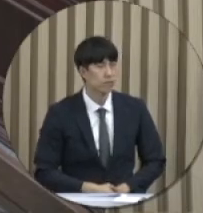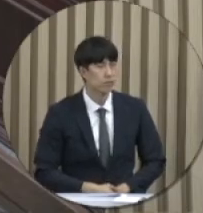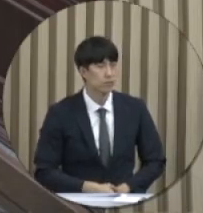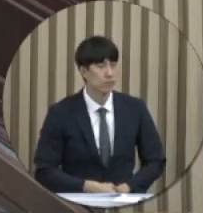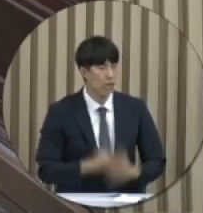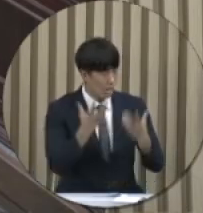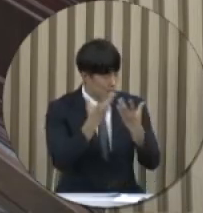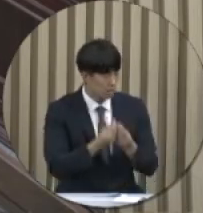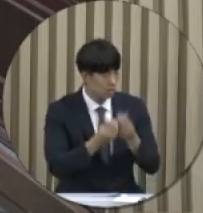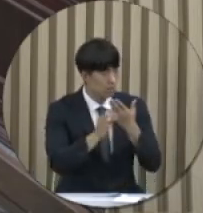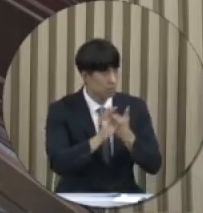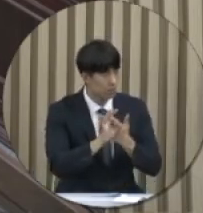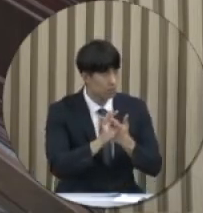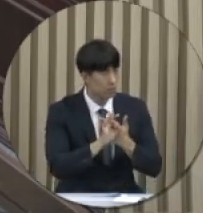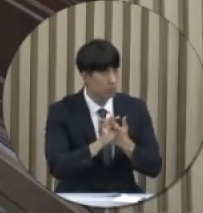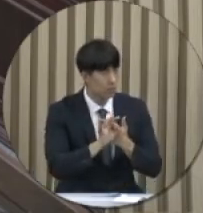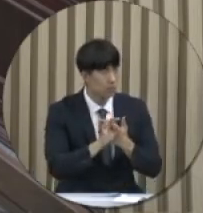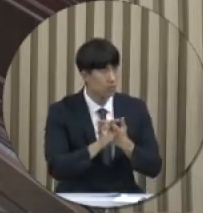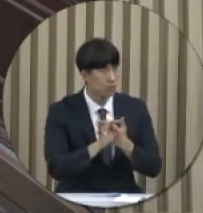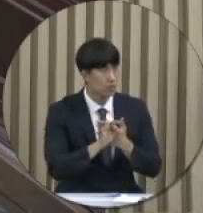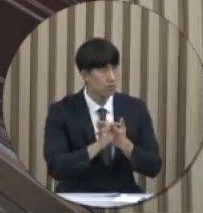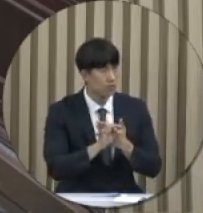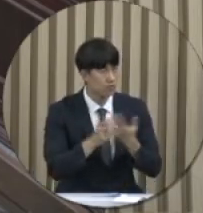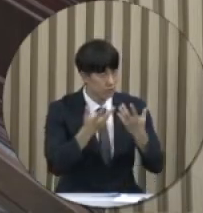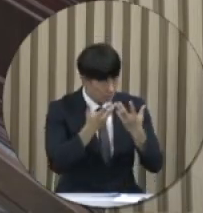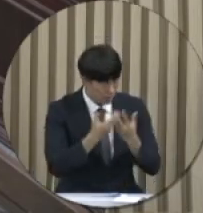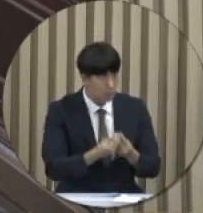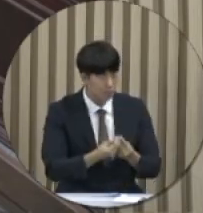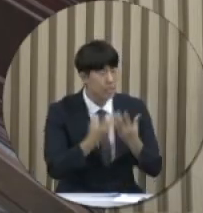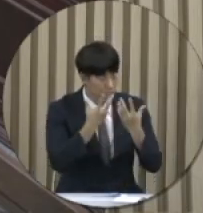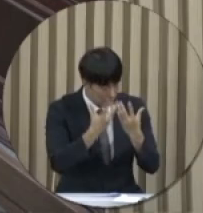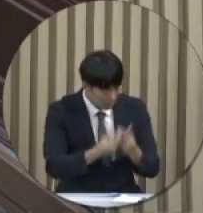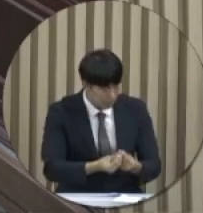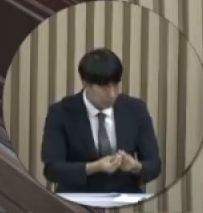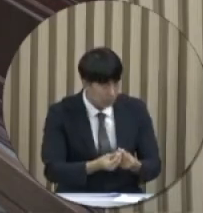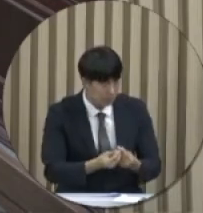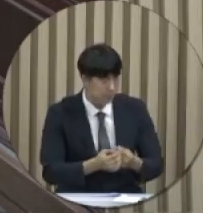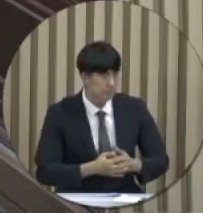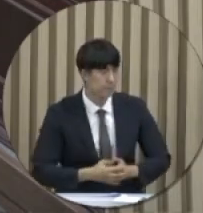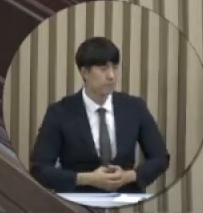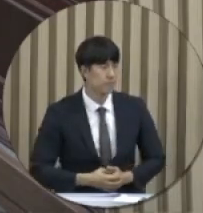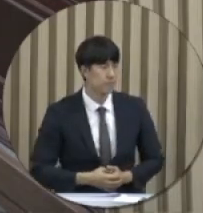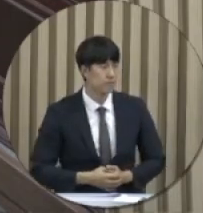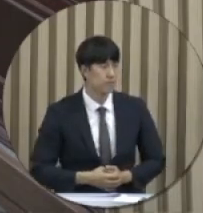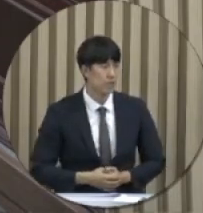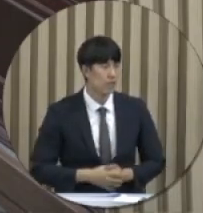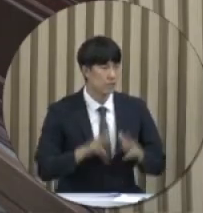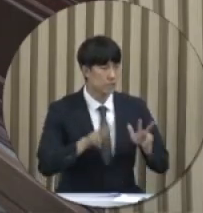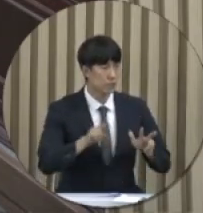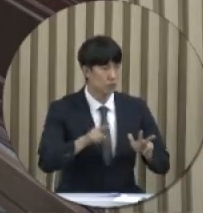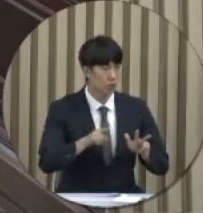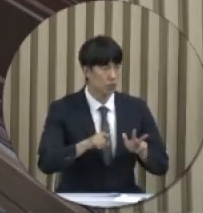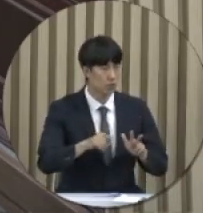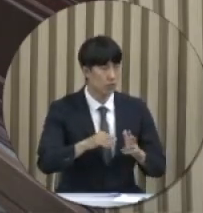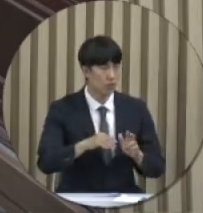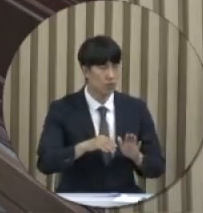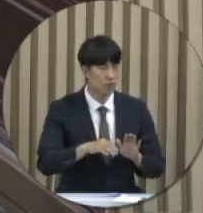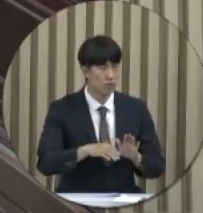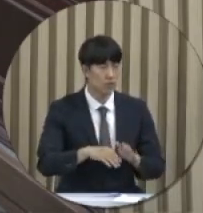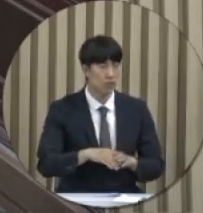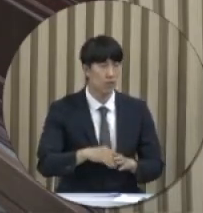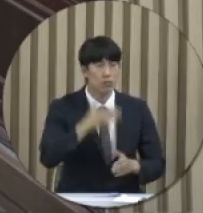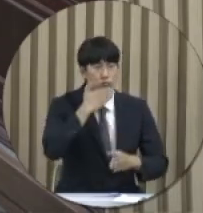예를 들면 뭐 예를 들어서 제가 예를 들어서 가정에서 말씀드리는 겁니다. 예를 들면 지금 이제 남북 이런 평화